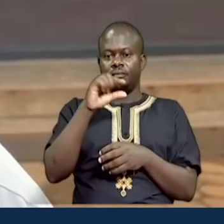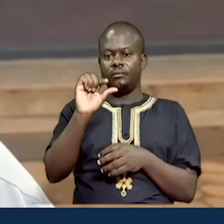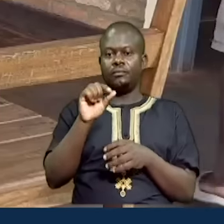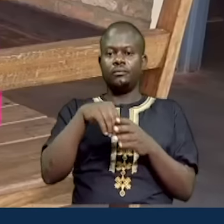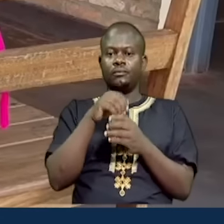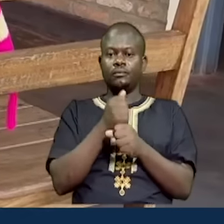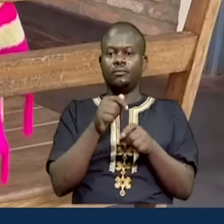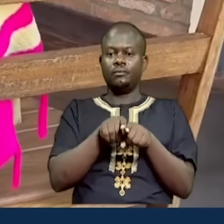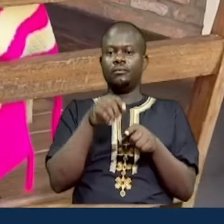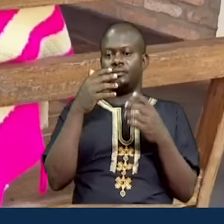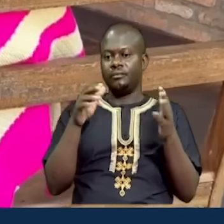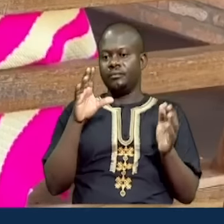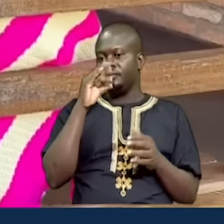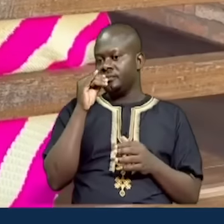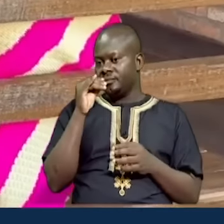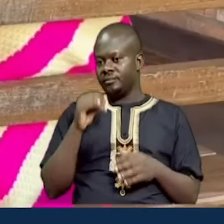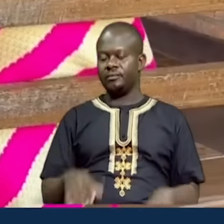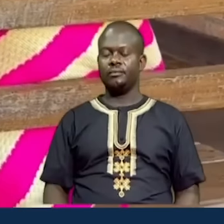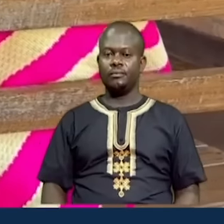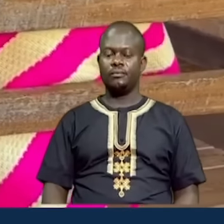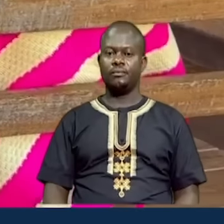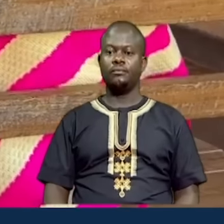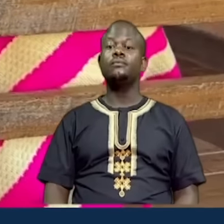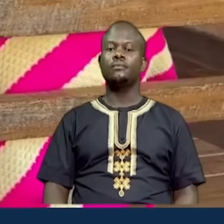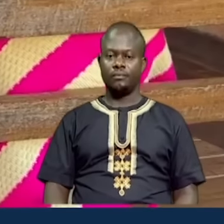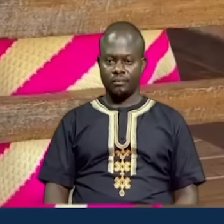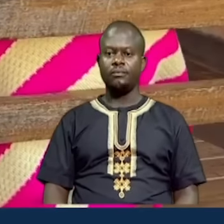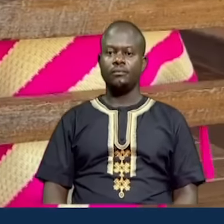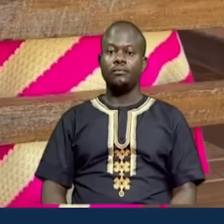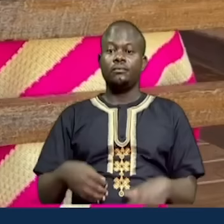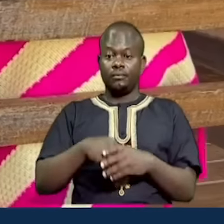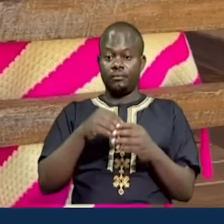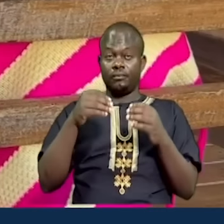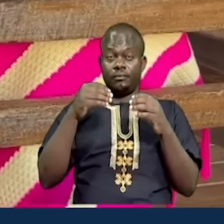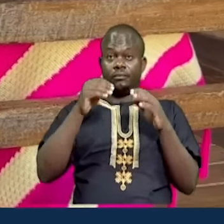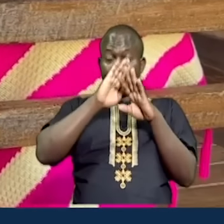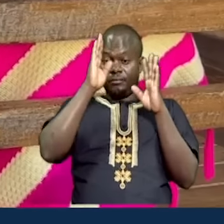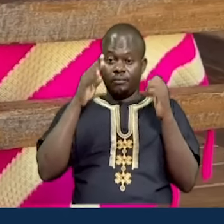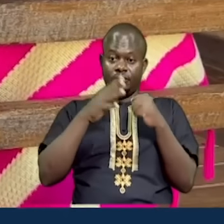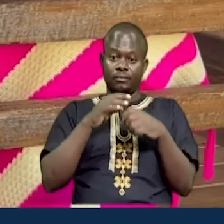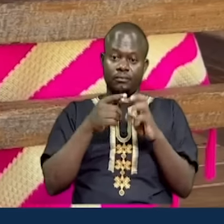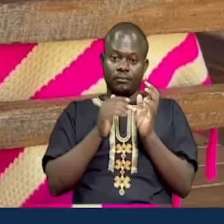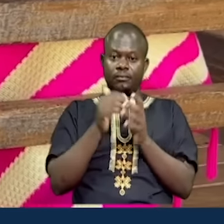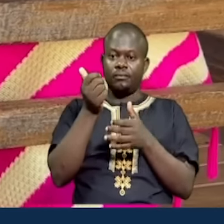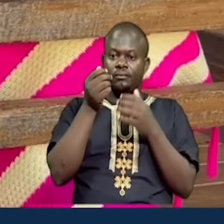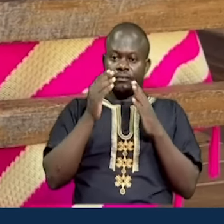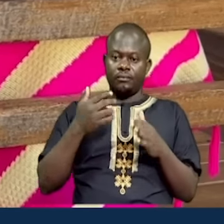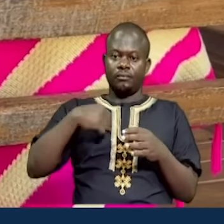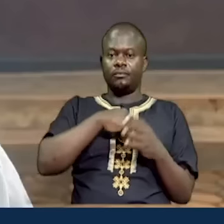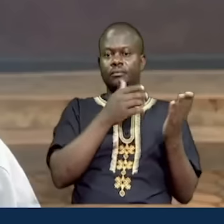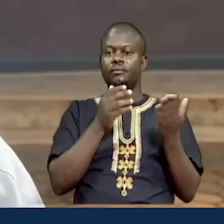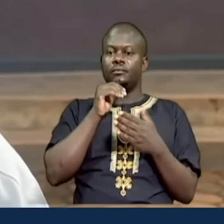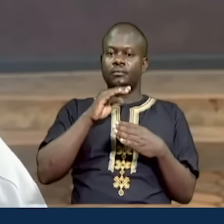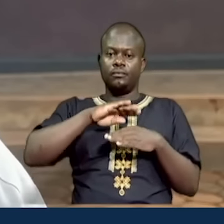mumaze kubikazi 9 ya kumanywa ni 9 kandi abo bakiriya twakira ntabwo